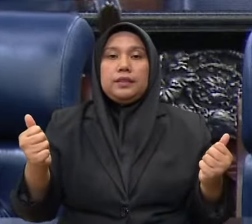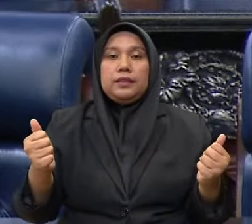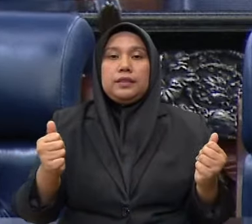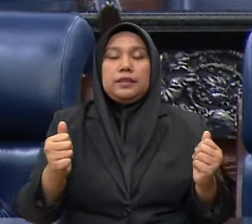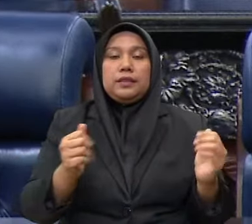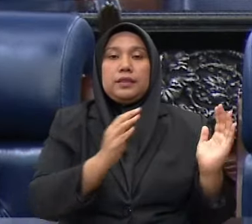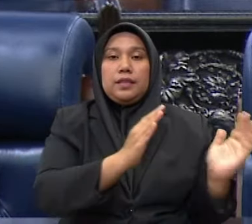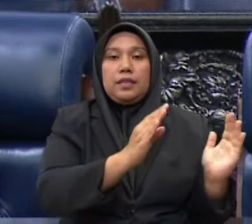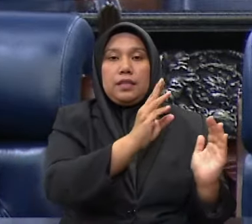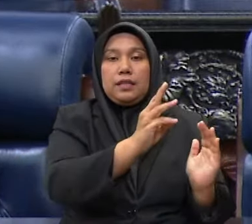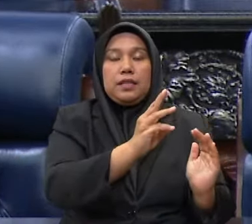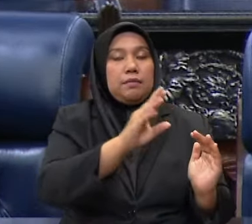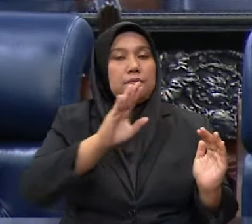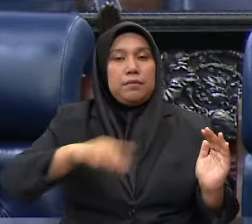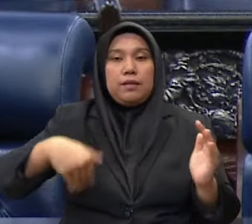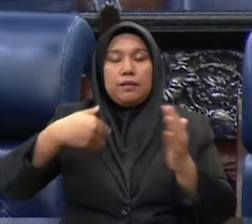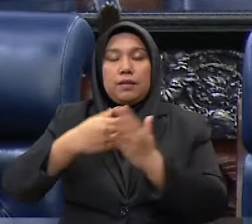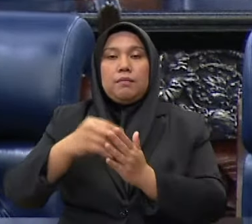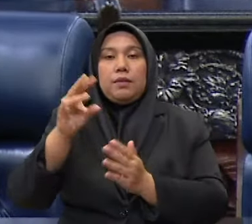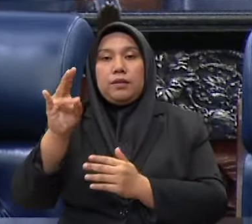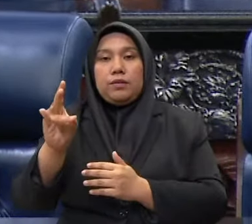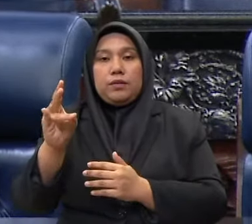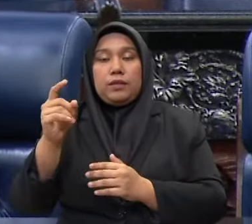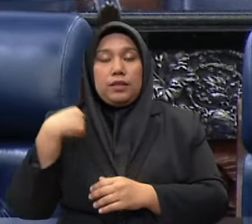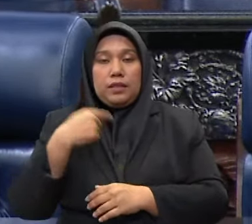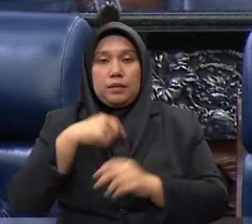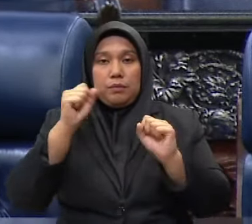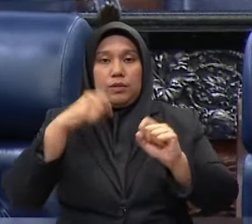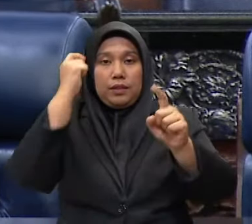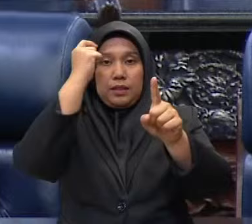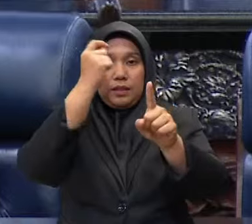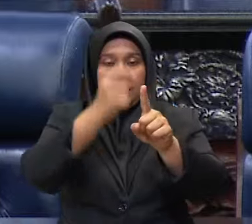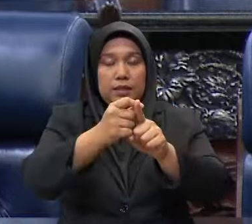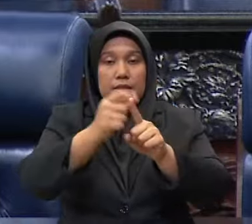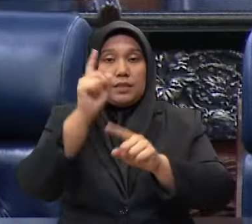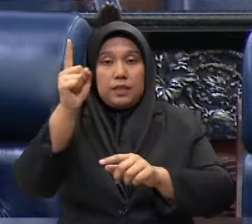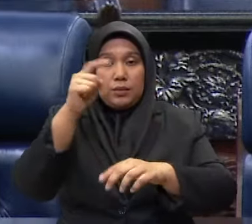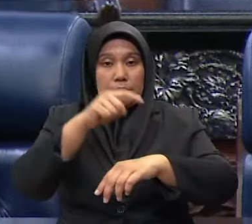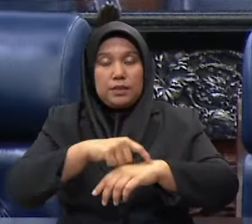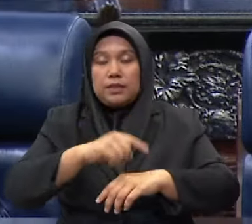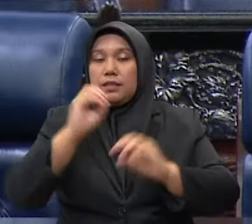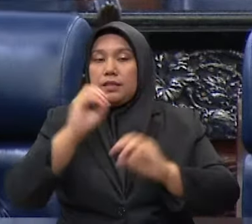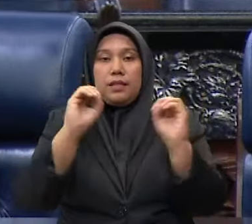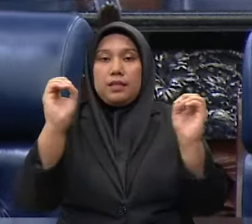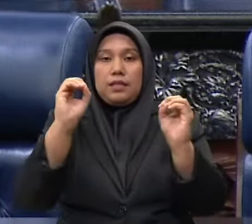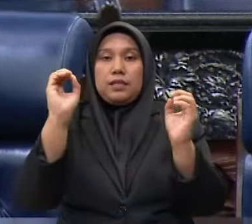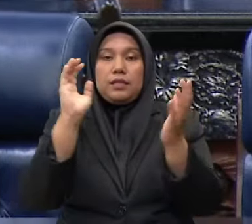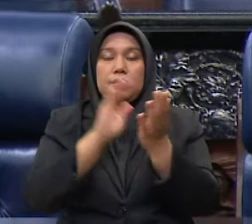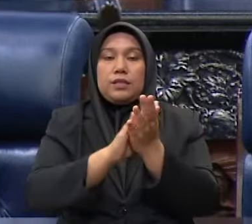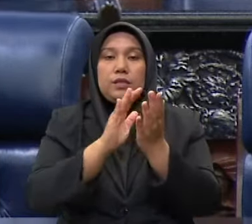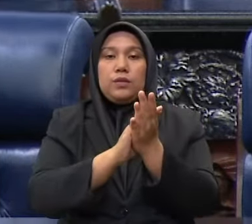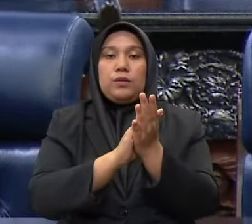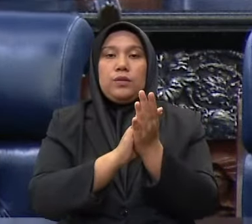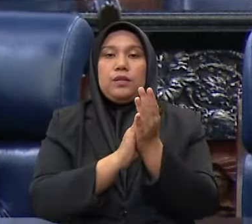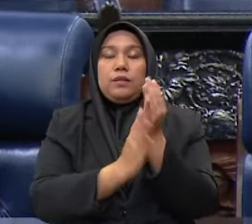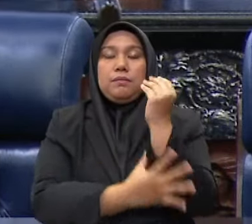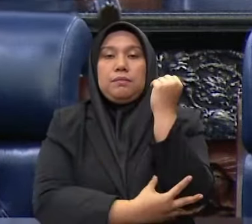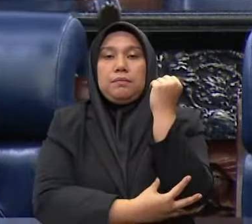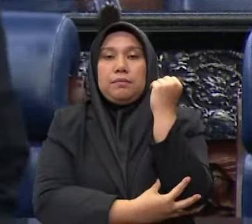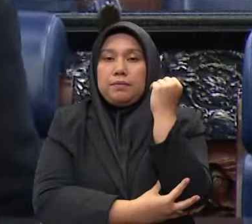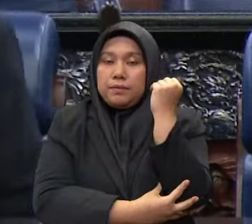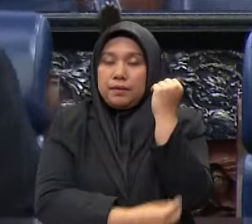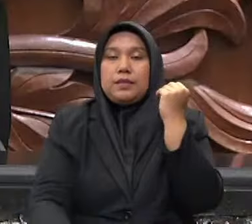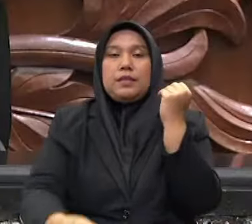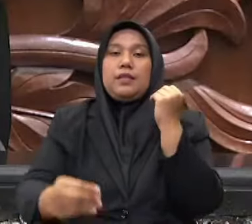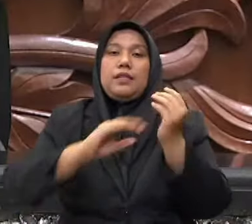dan dapat kita ada target supaya satu waktu tidak ada lagi sekolah daif di seluruh Malaysia terasuk di dan di tempat